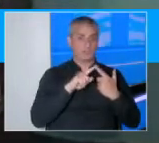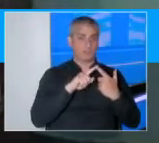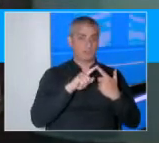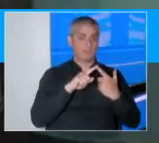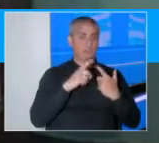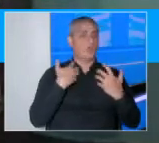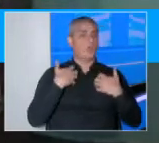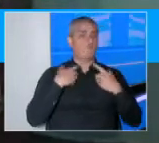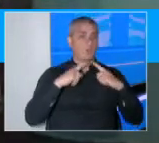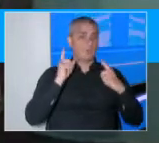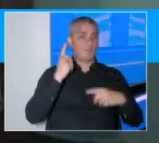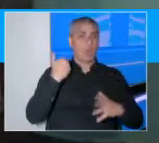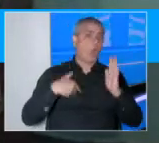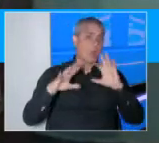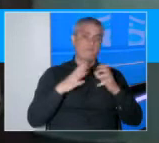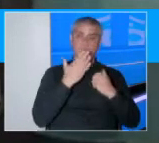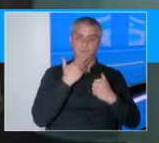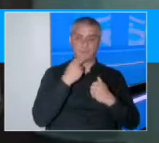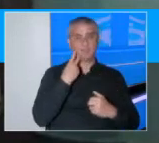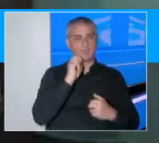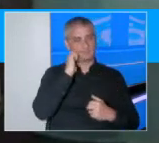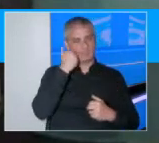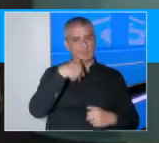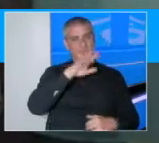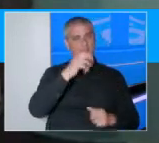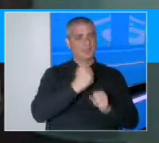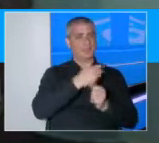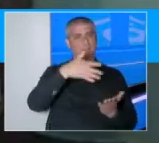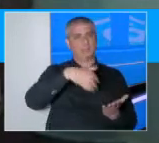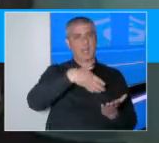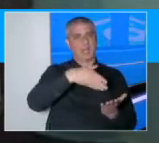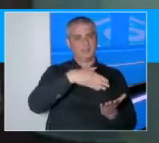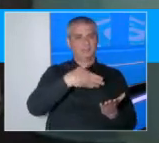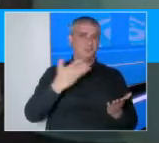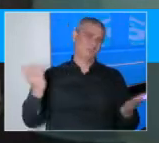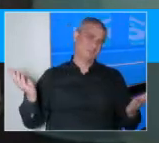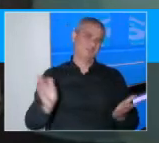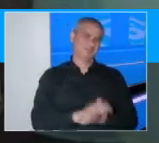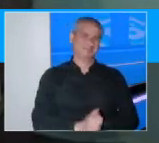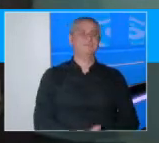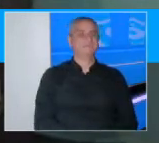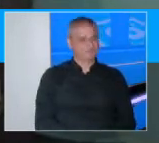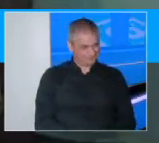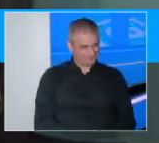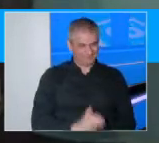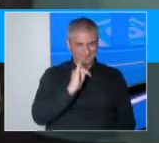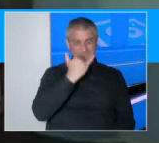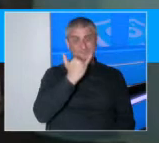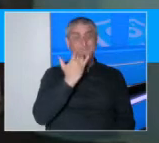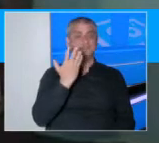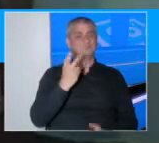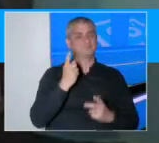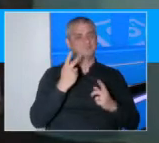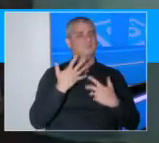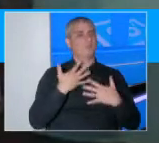סצנה של הופעות, אבל אני מניח שרוב עם ישראל יעדיף מחר ללכת לעשות על האש. כן.